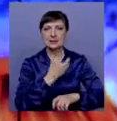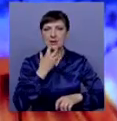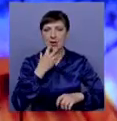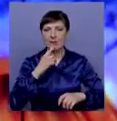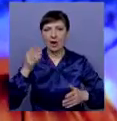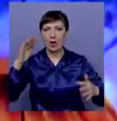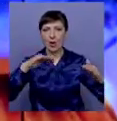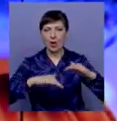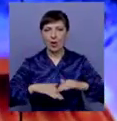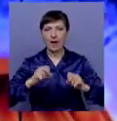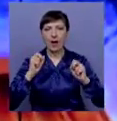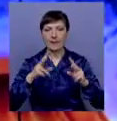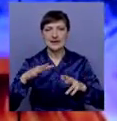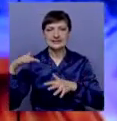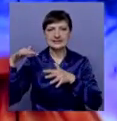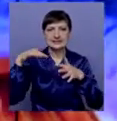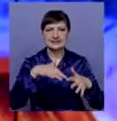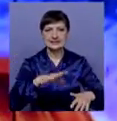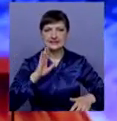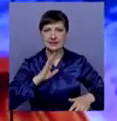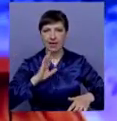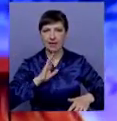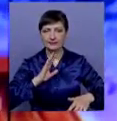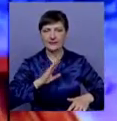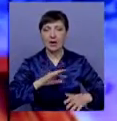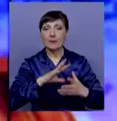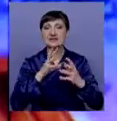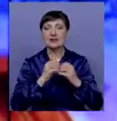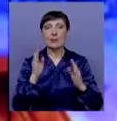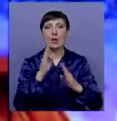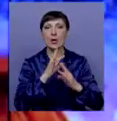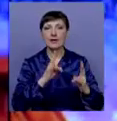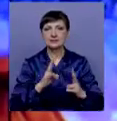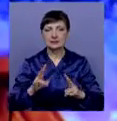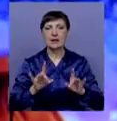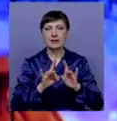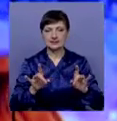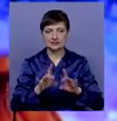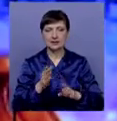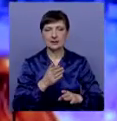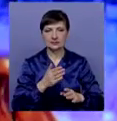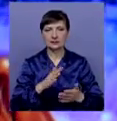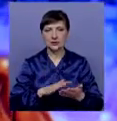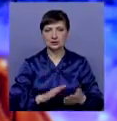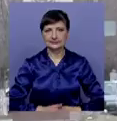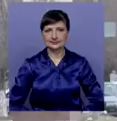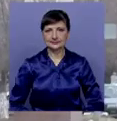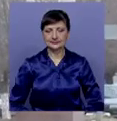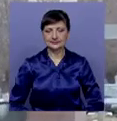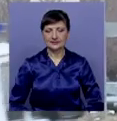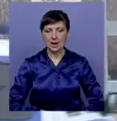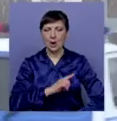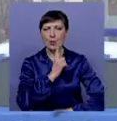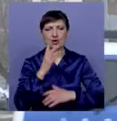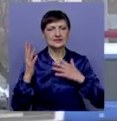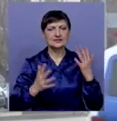возникла опасность схода селевых потоков о последствиях природного катаклизма расскажет дина жена беково мощный